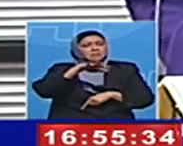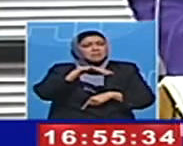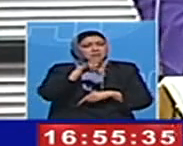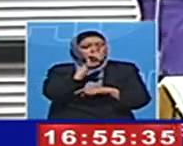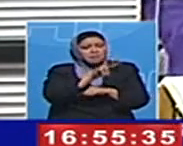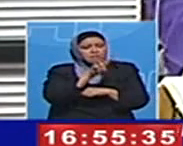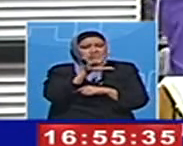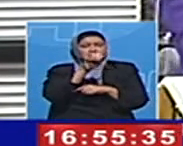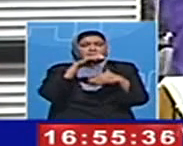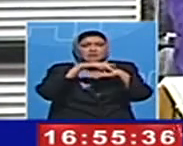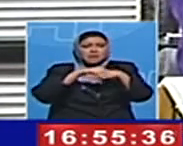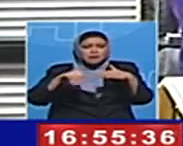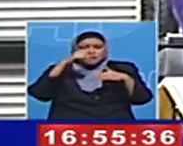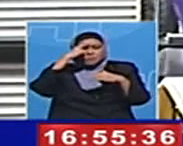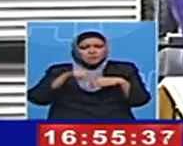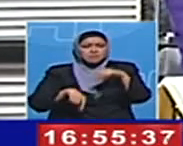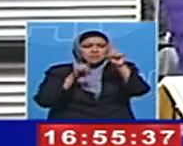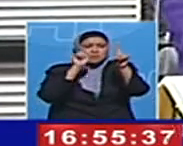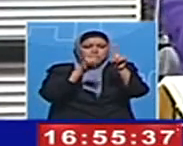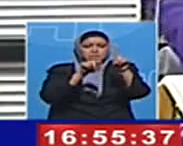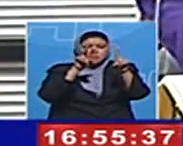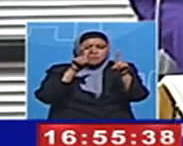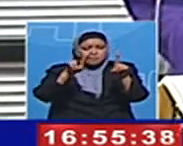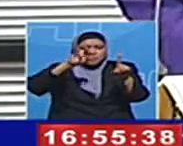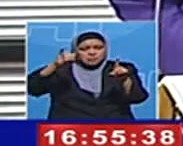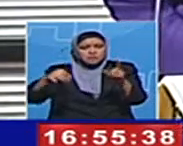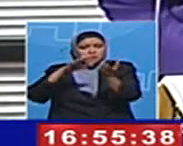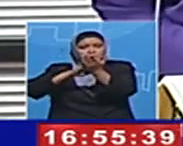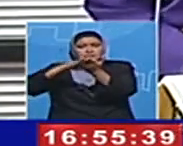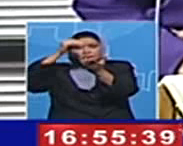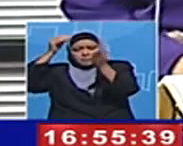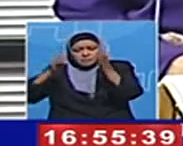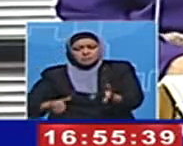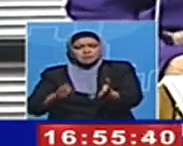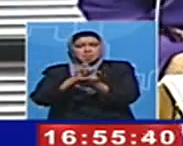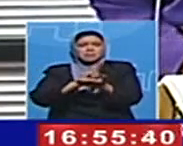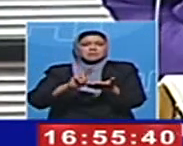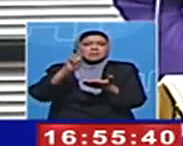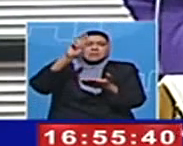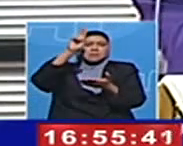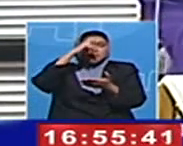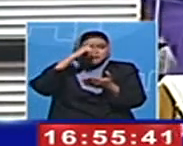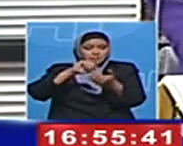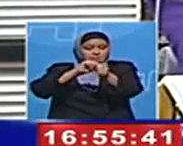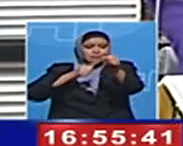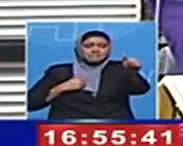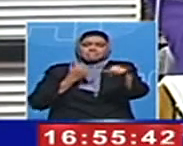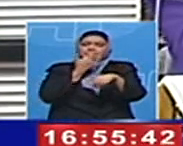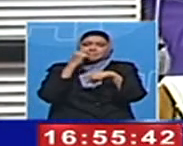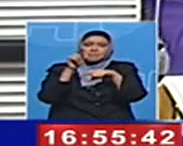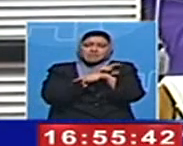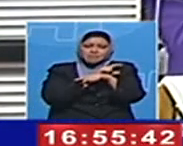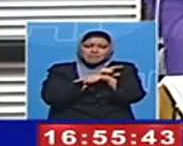R50 bagi 1.2 juta pelajar untuk mengelakkan salah guna vauucer ini kaedah penebusan